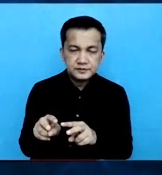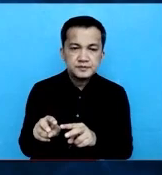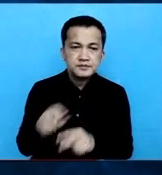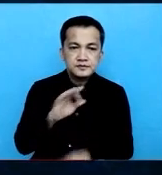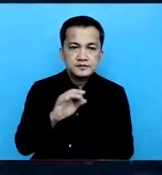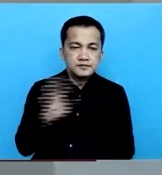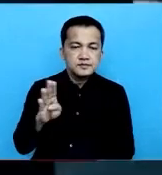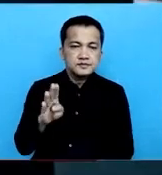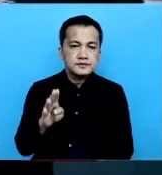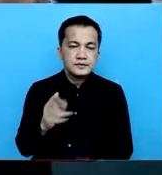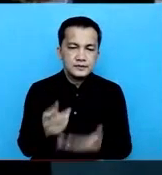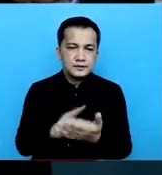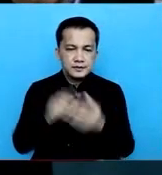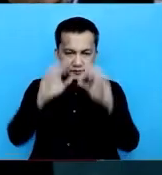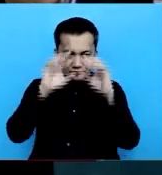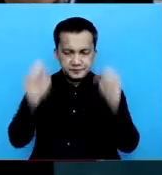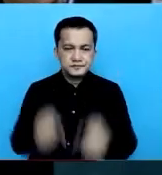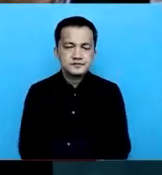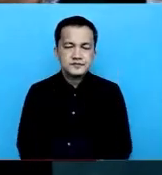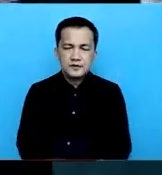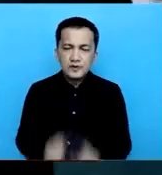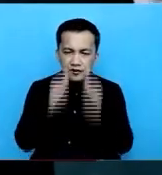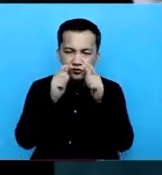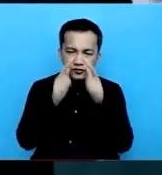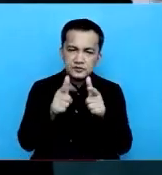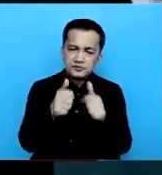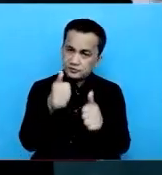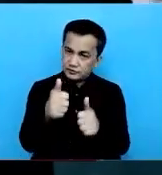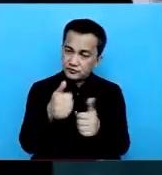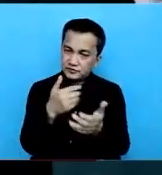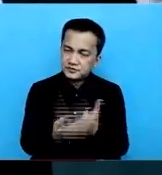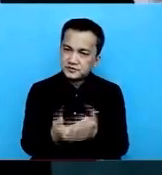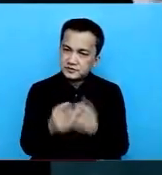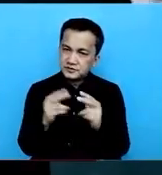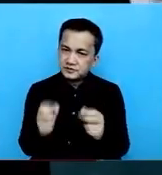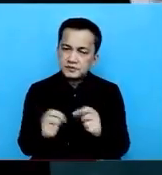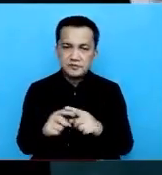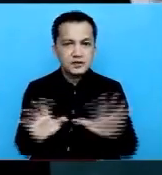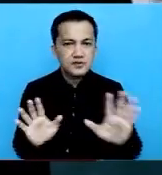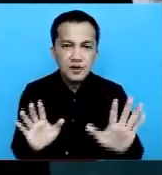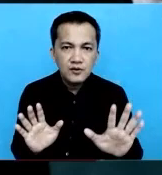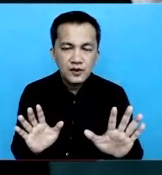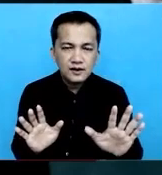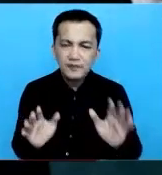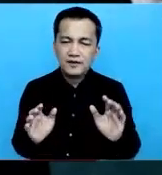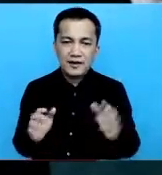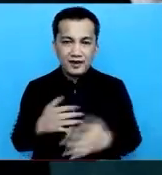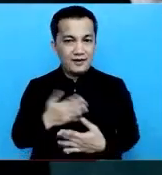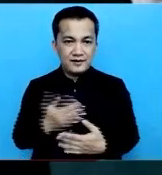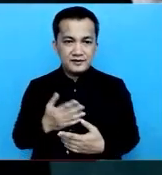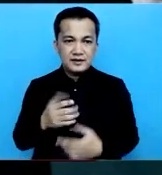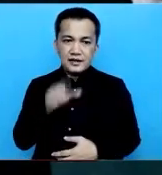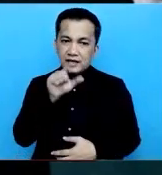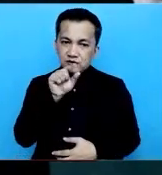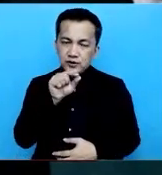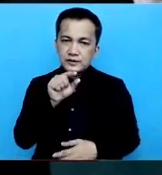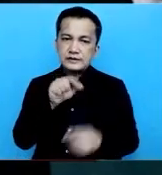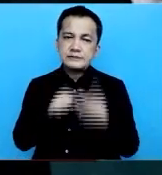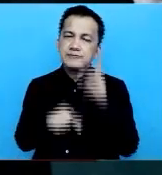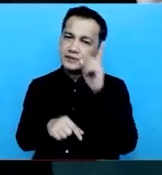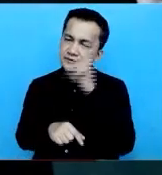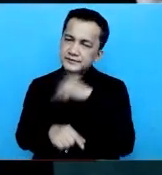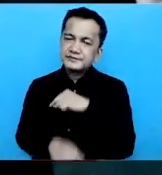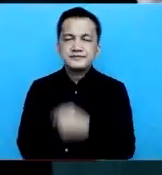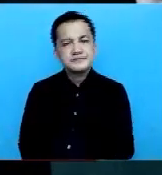page ng Pangulo. Mukhang magandang balita po ito, no? Pero mga kapatid, huwag munang magbunye dahil ang tweet po na yan ay medyo